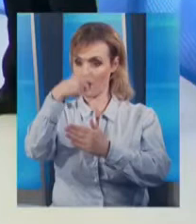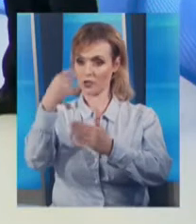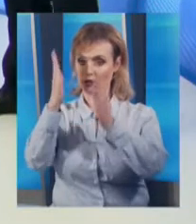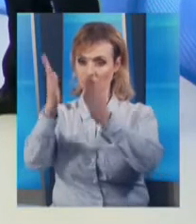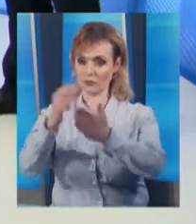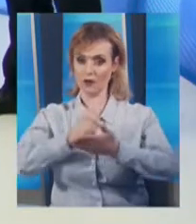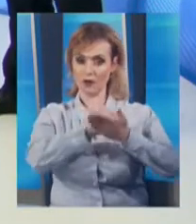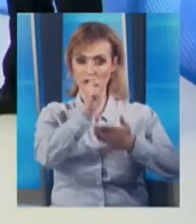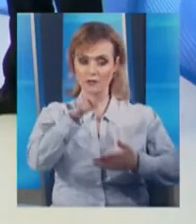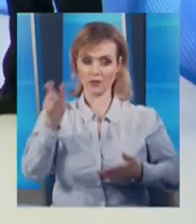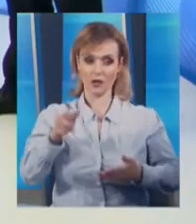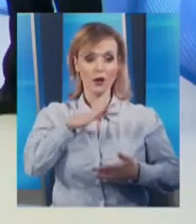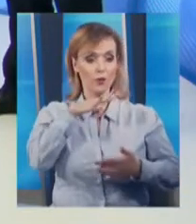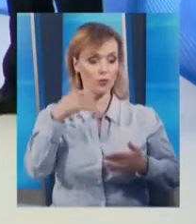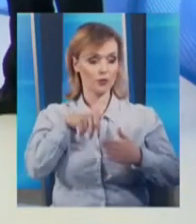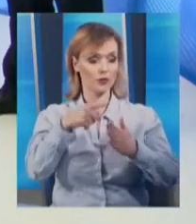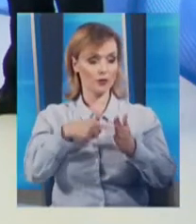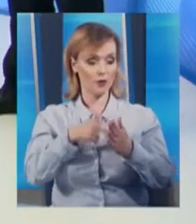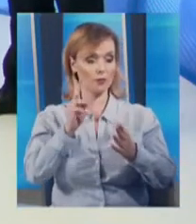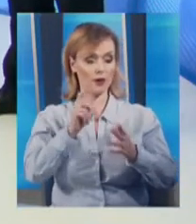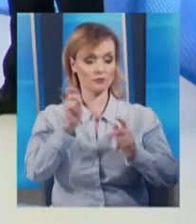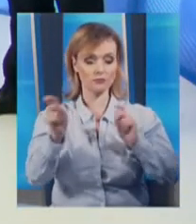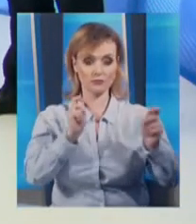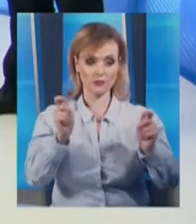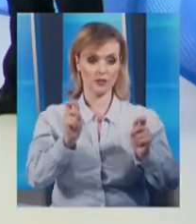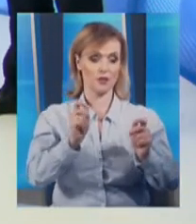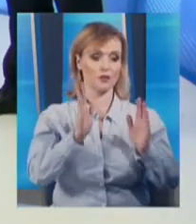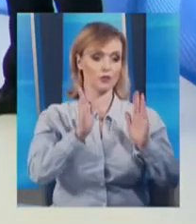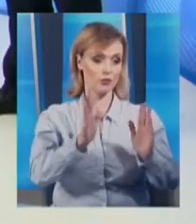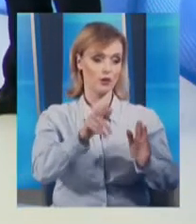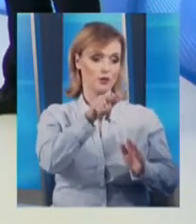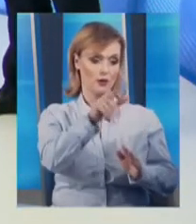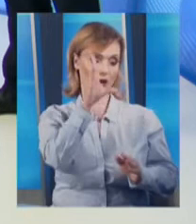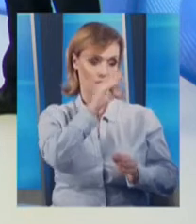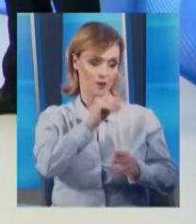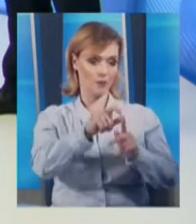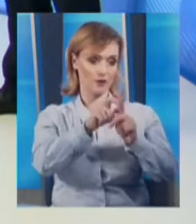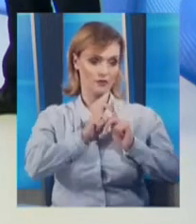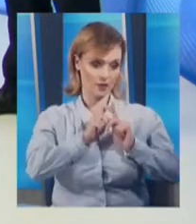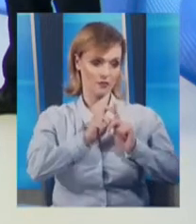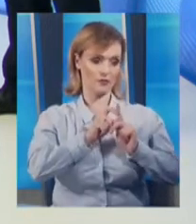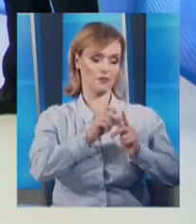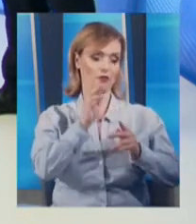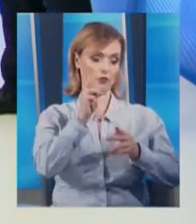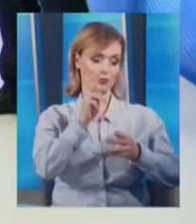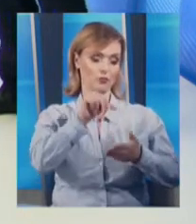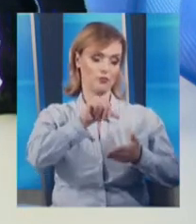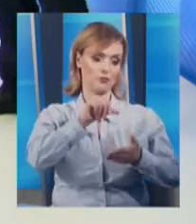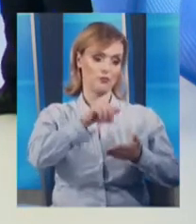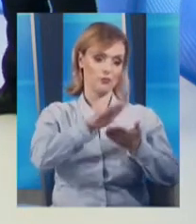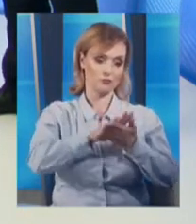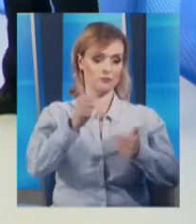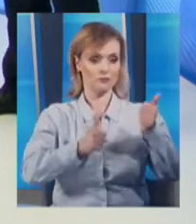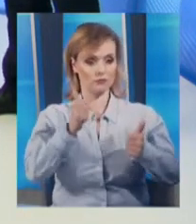sau majoritatea întrebărilor pe care le adresăm, de fapt, se referă și la profilul candidatului. De aceea, de multe